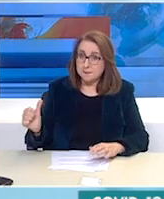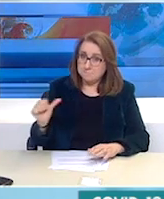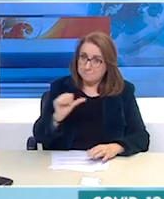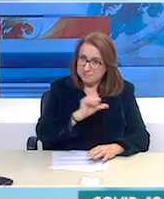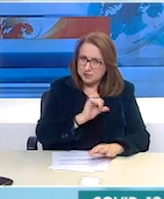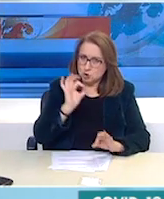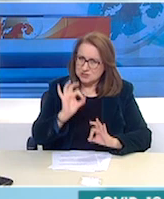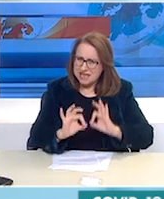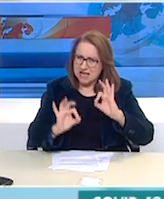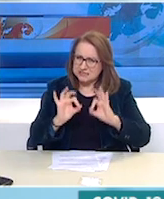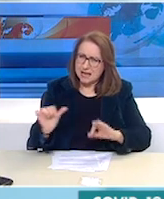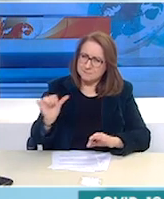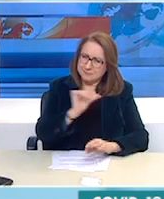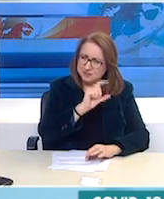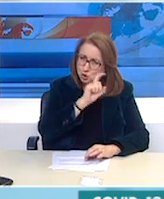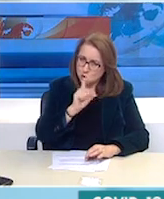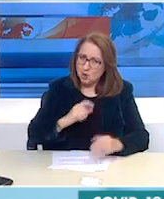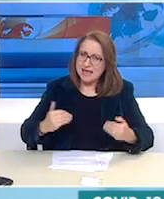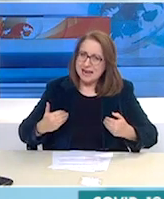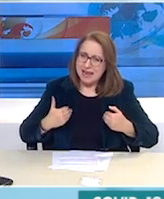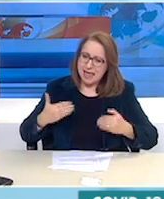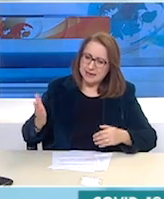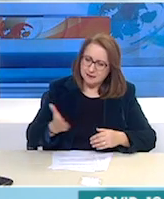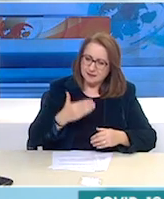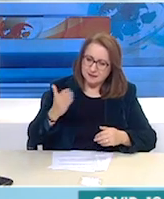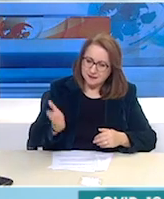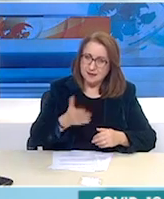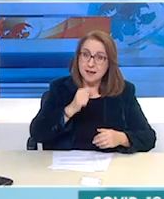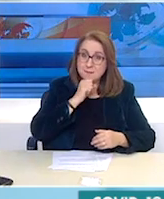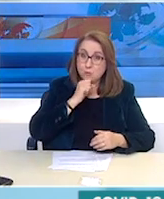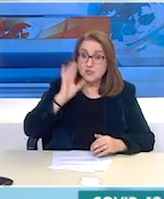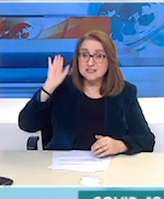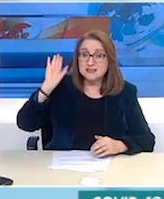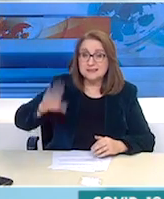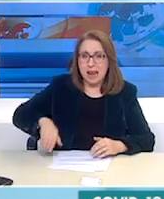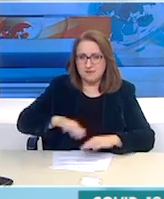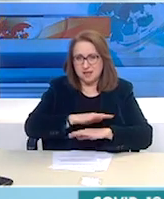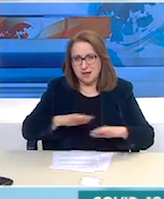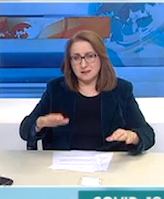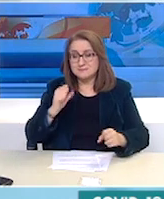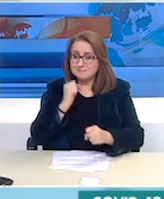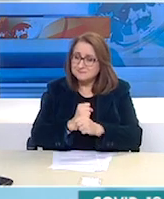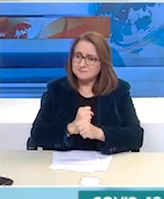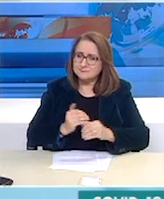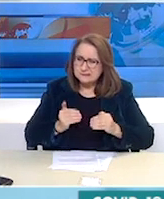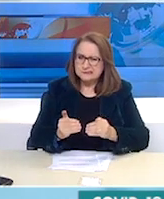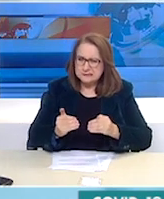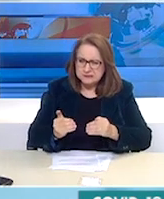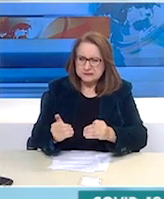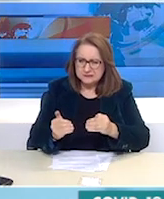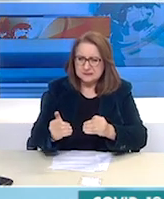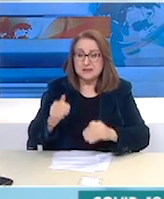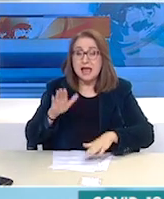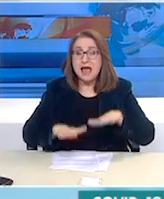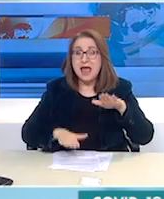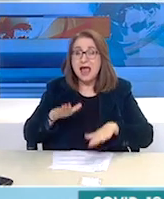Το πότε νομίζω είναι πολύ νωρίς κανείς να το πει. Εξαρτάται από το πώς πορεύεται ο ιός, τι δεδομένα έχουμε για αυτό